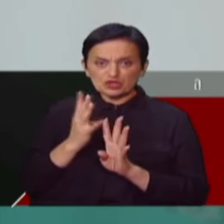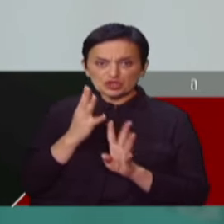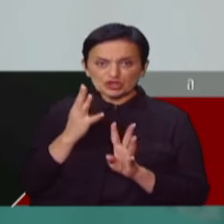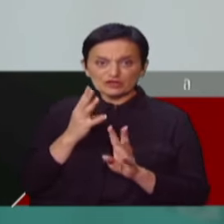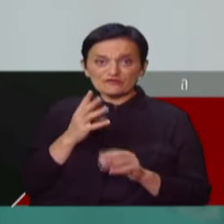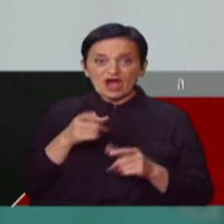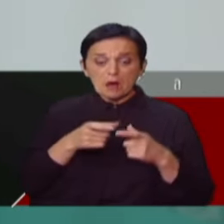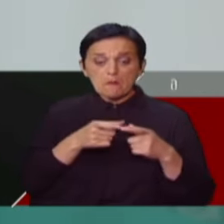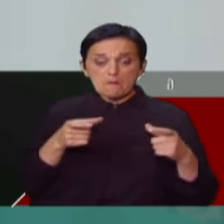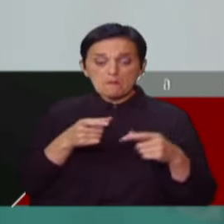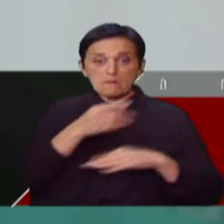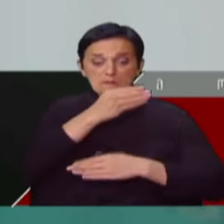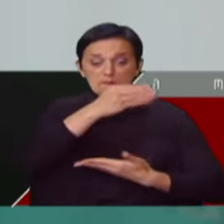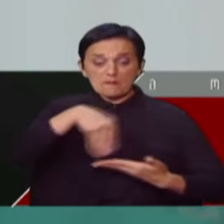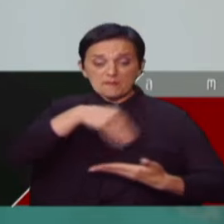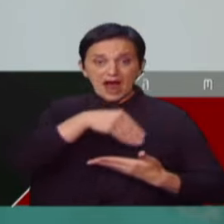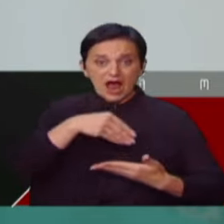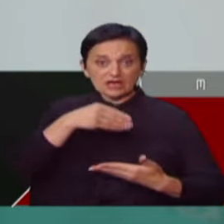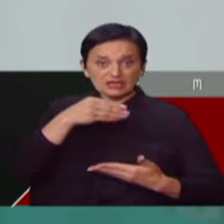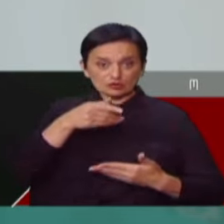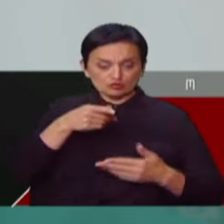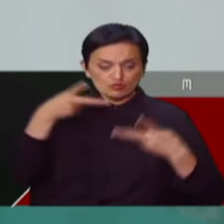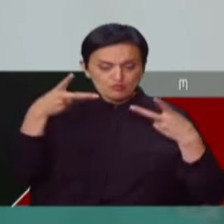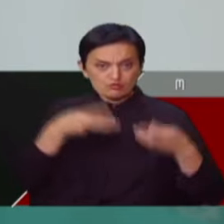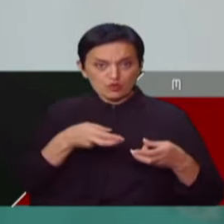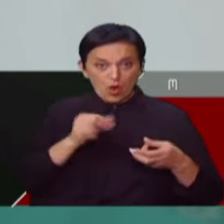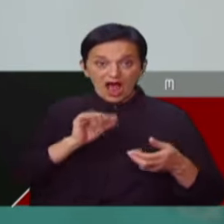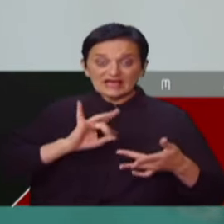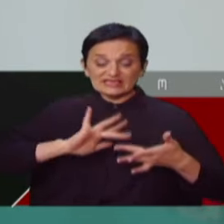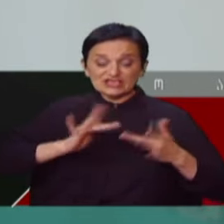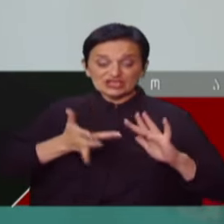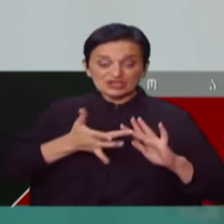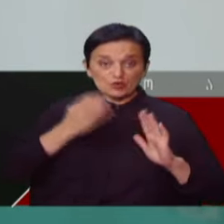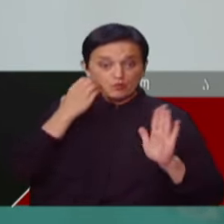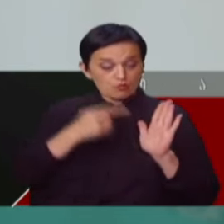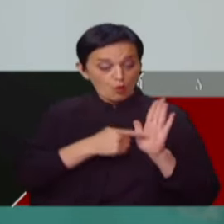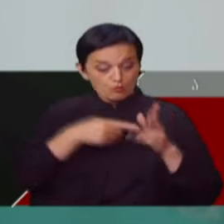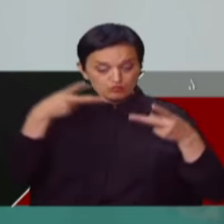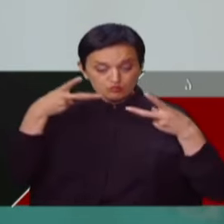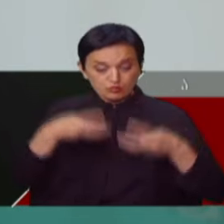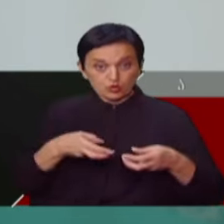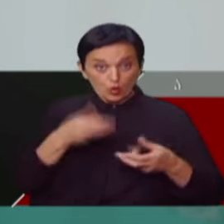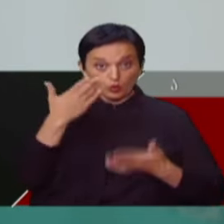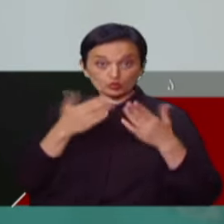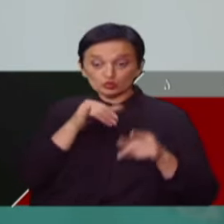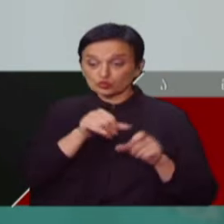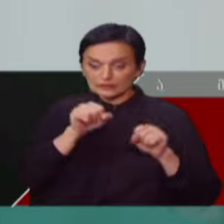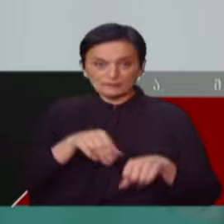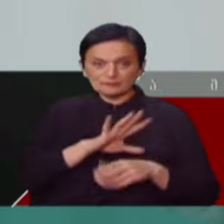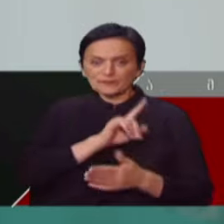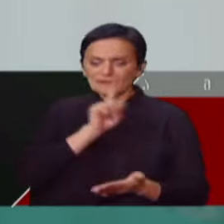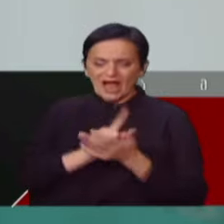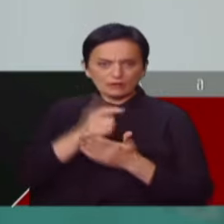ბლოკავს ბარათს მისთვის ნაცნობი არხებით, ამ შემთხვევაში ან ინტერნეტ ბანკი, ან მობილ ბანკი. თუ ამის შესაძლებლობა არ გააჩნია,